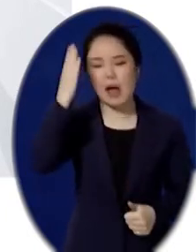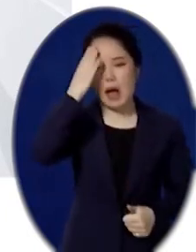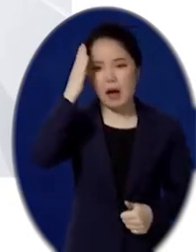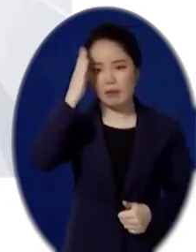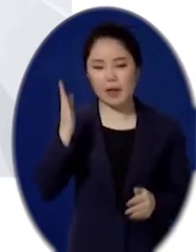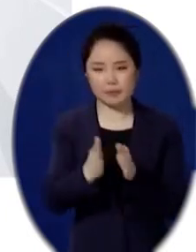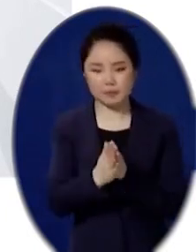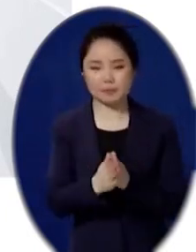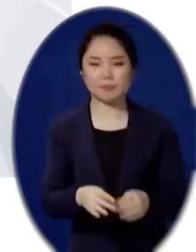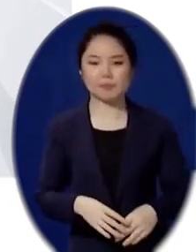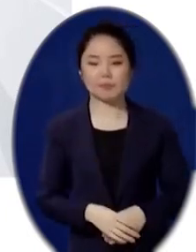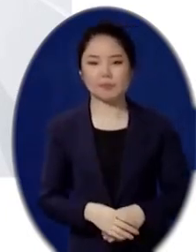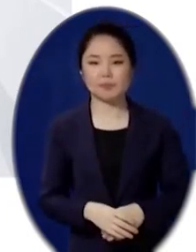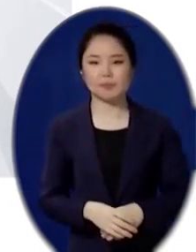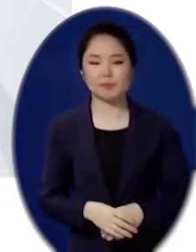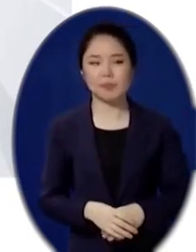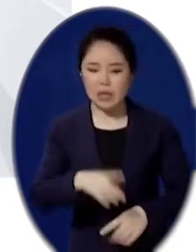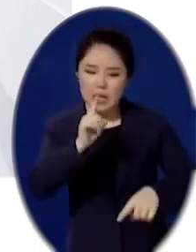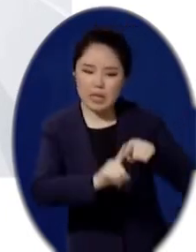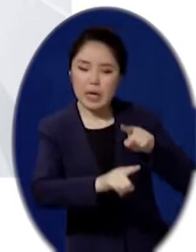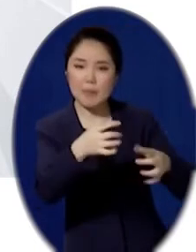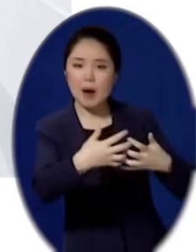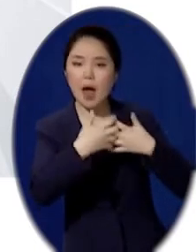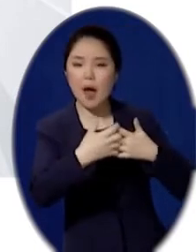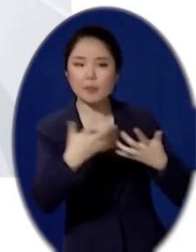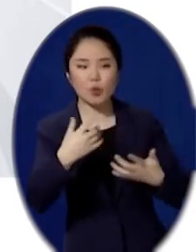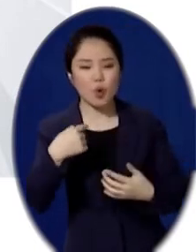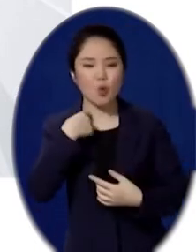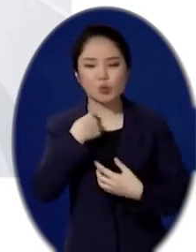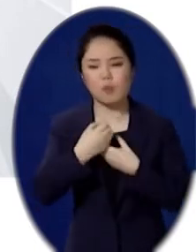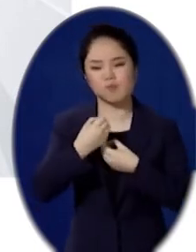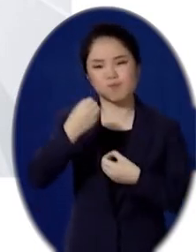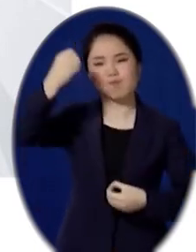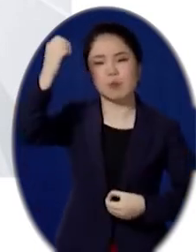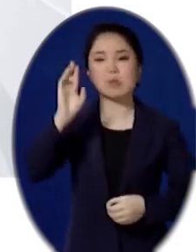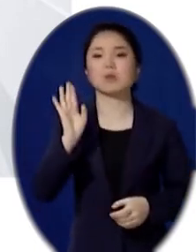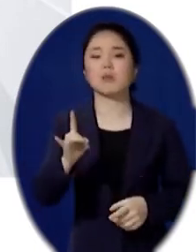Автагаа явсан. Ямар амтан хүзүүгээ сунгасан бэ?